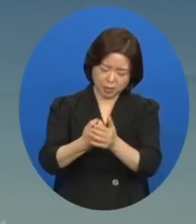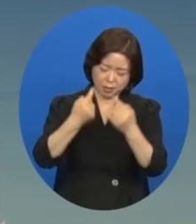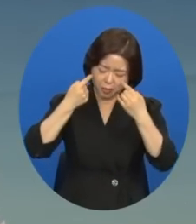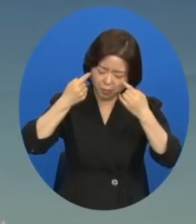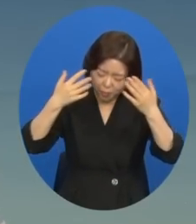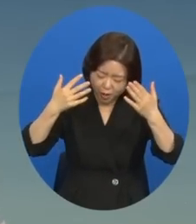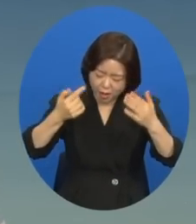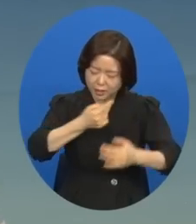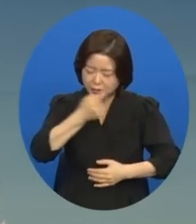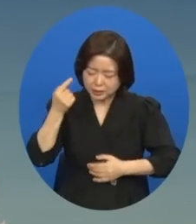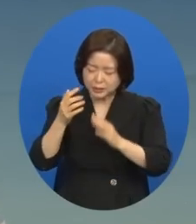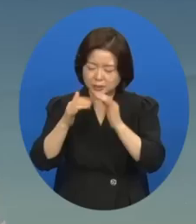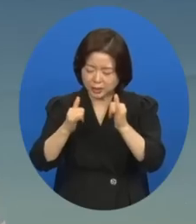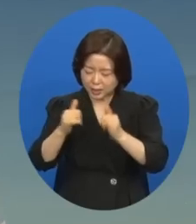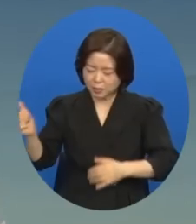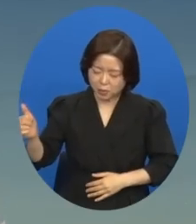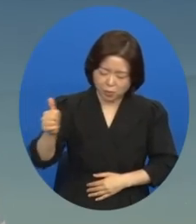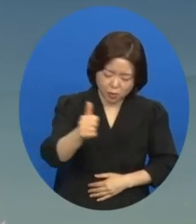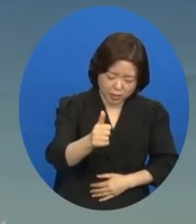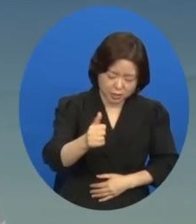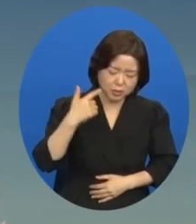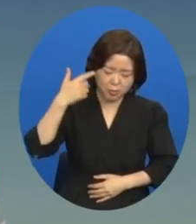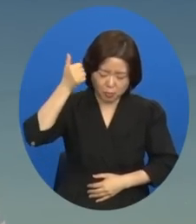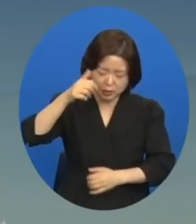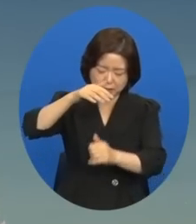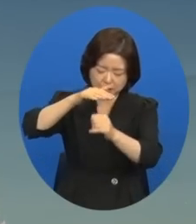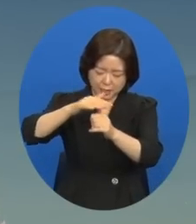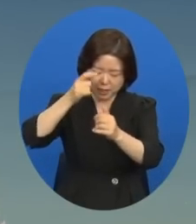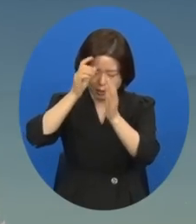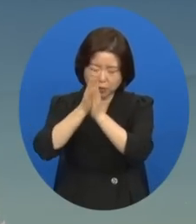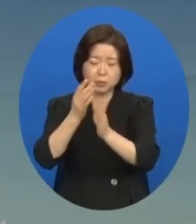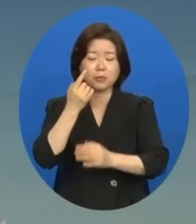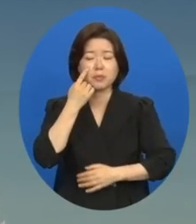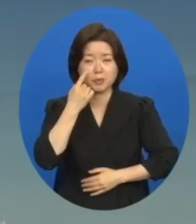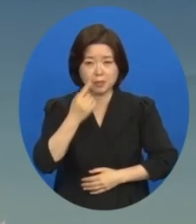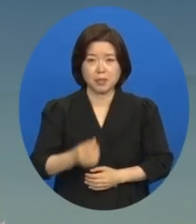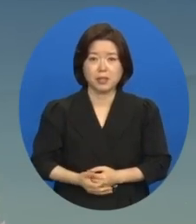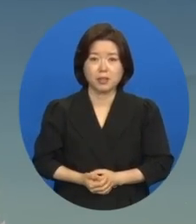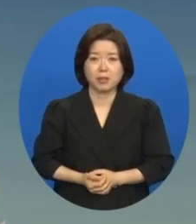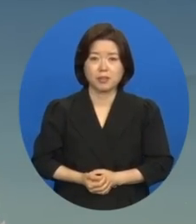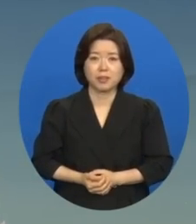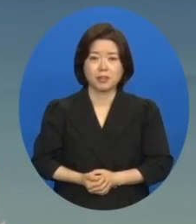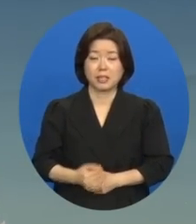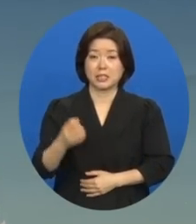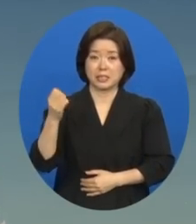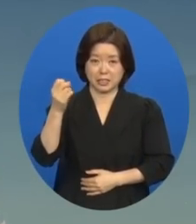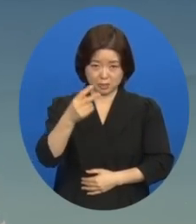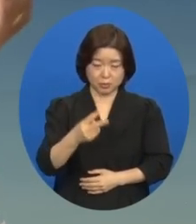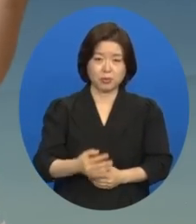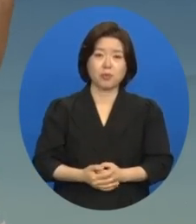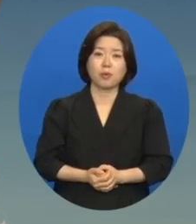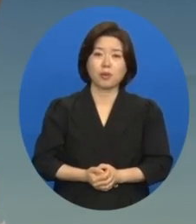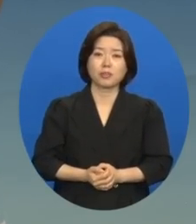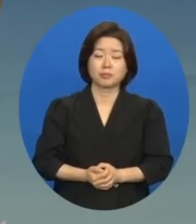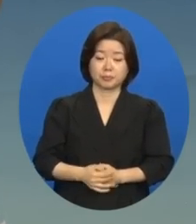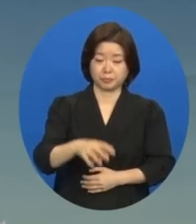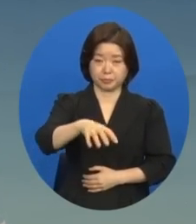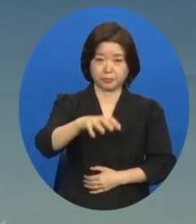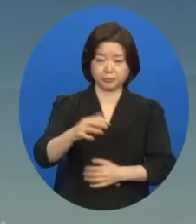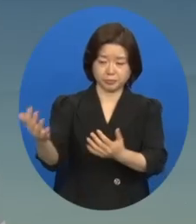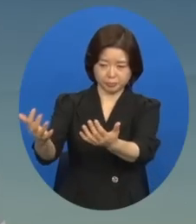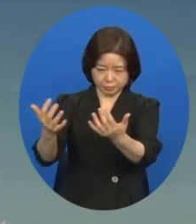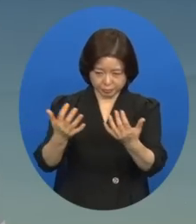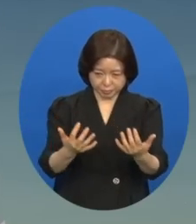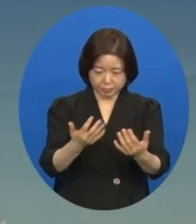확증되신 분들은 나와서 목사님들께 안수기도 받으시기 바랍니다. 그리고 앞에 나와서 기도하실